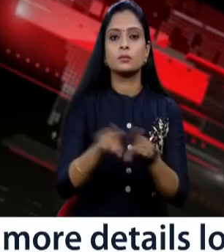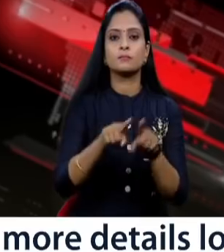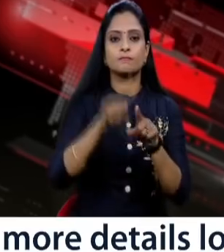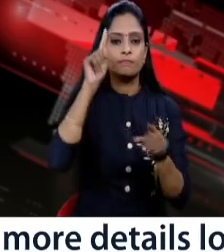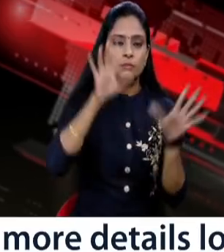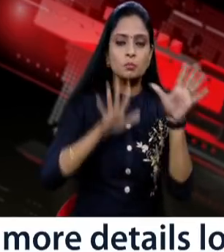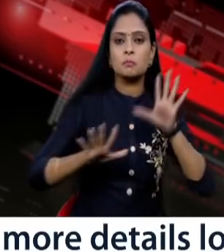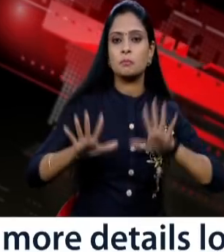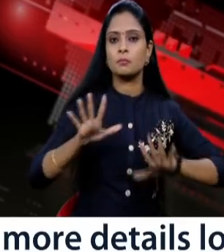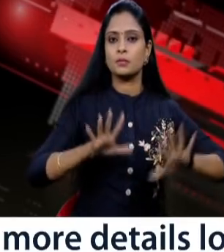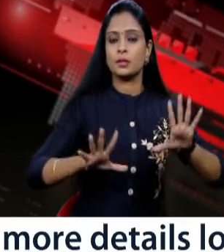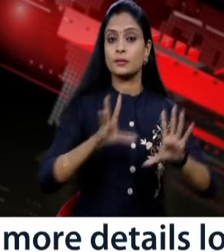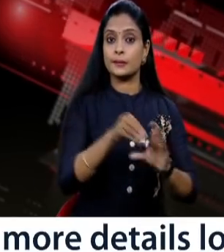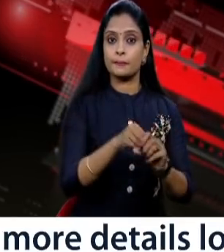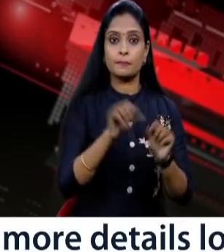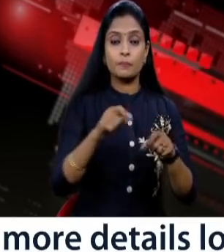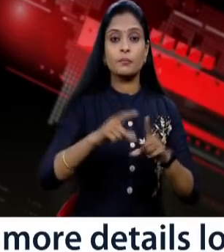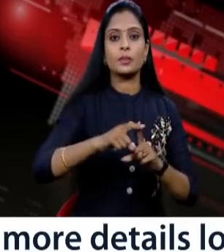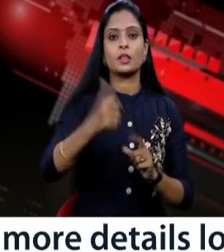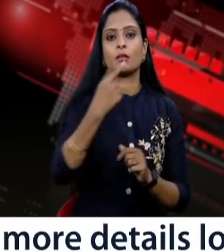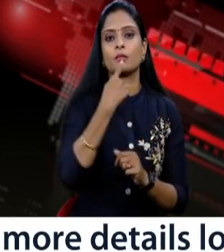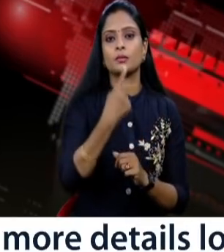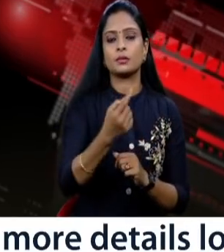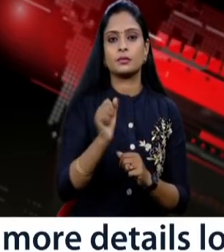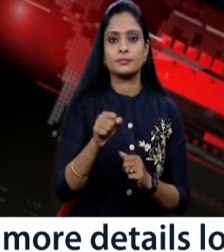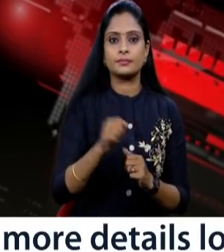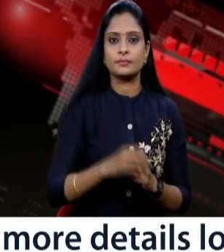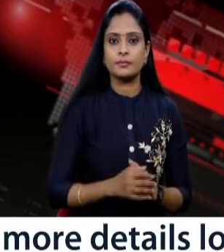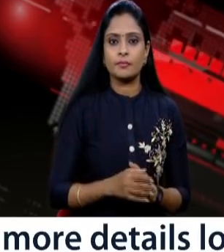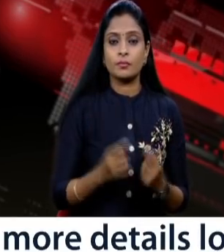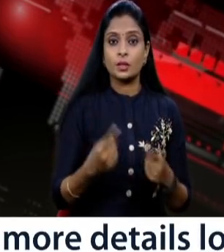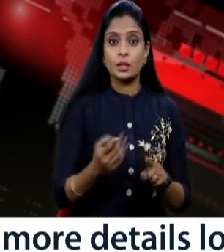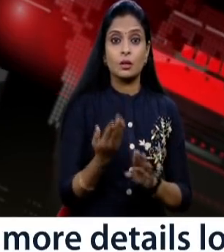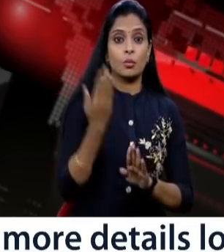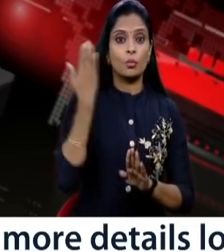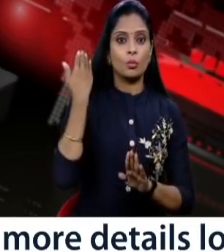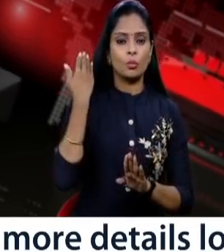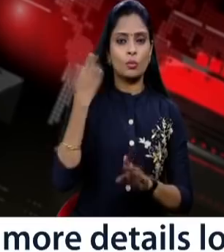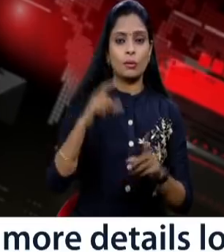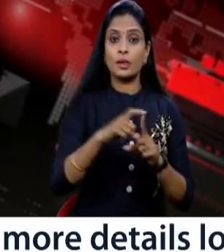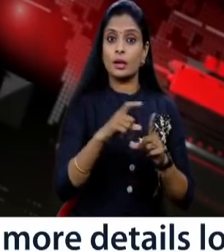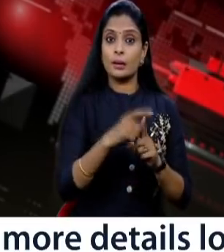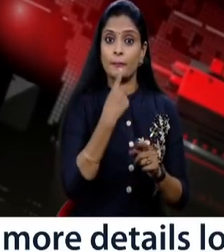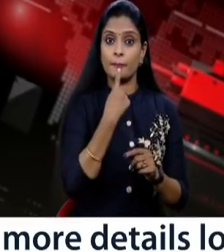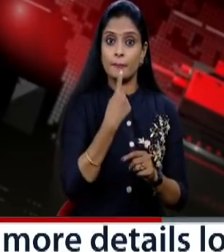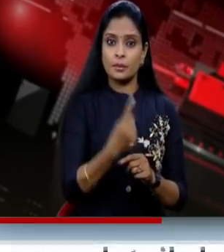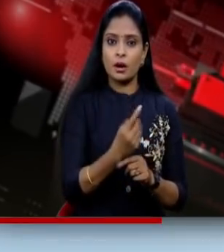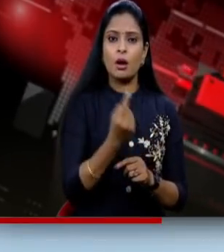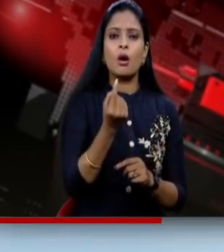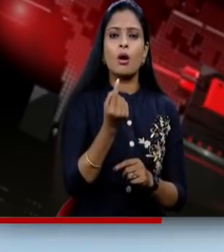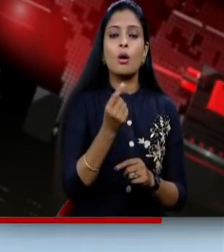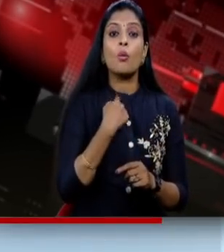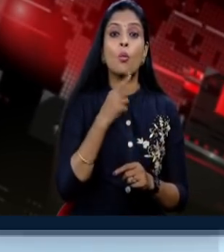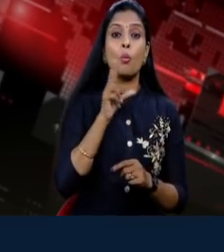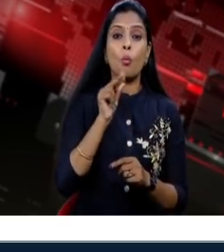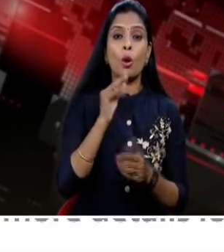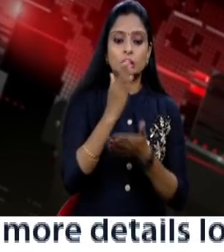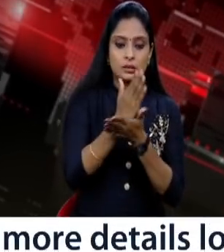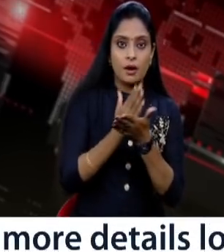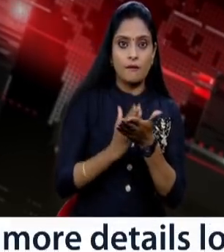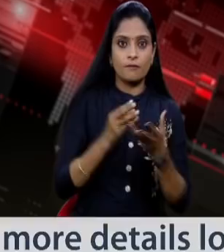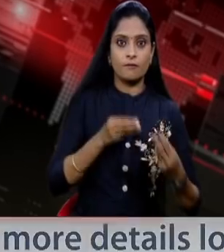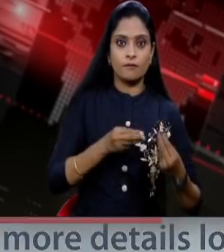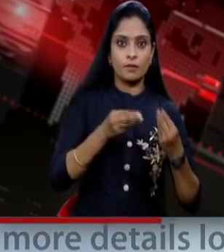നടന്നത് എന്ന് ബാലചന്ദ്രകുമാർ വിശദമാക്കുകയാണ്. അങ്ങനെയാണ് നേരത്തെ ദിലീപ് പറയുന്ന ഒരു ഭാഗം ബാലചന്ദ്രകുമാർ അതിൻ്റെ